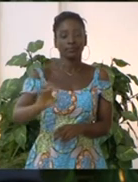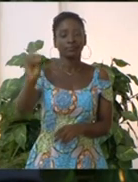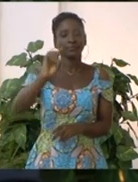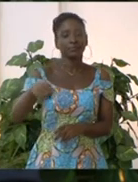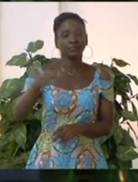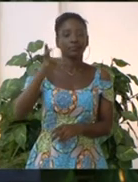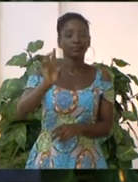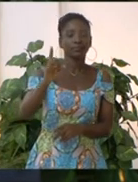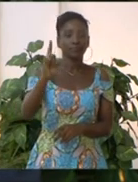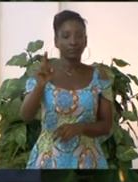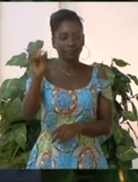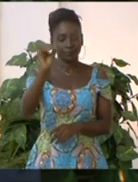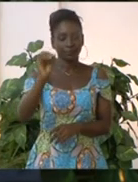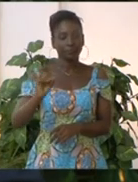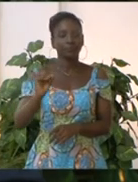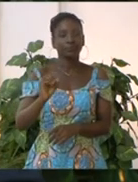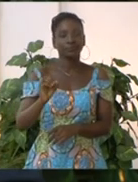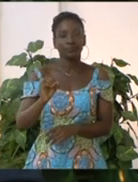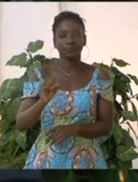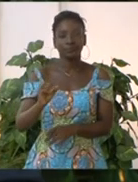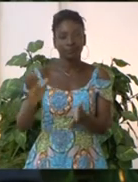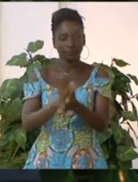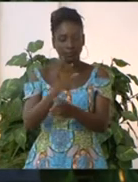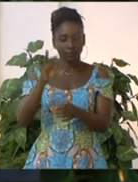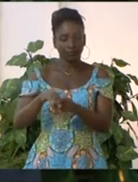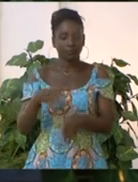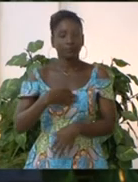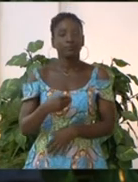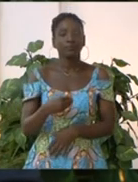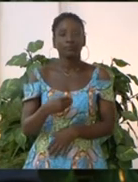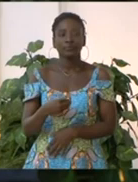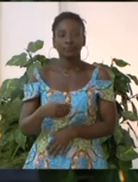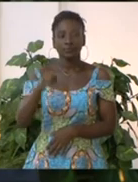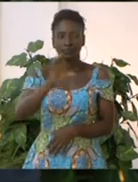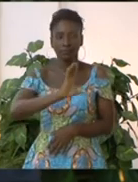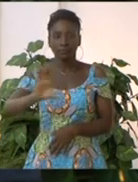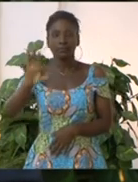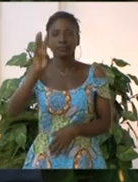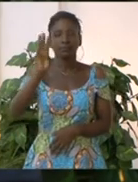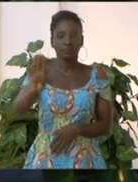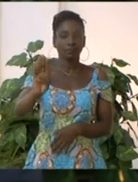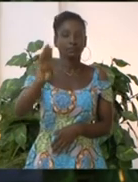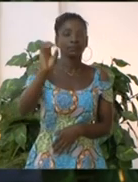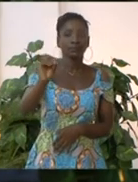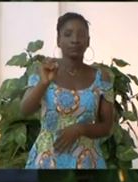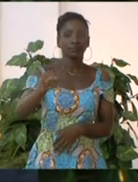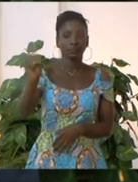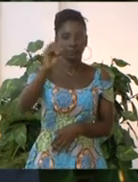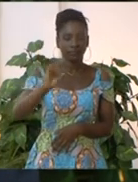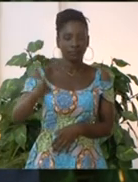811 pour cent bulletins blancs 140 soit 0